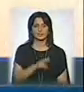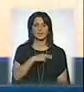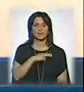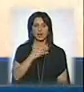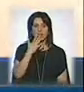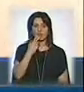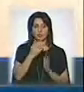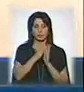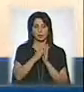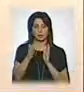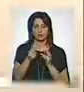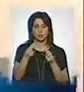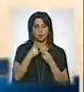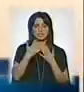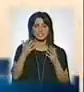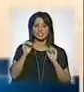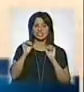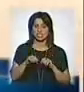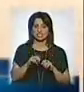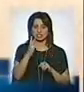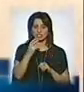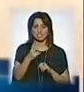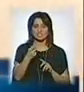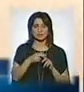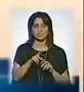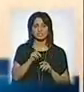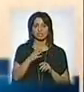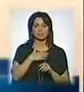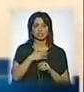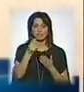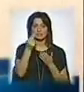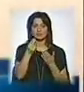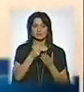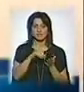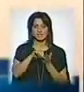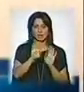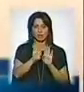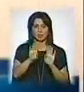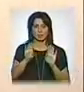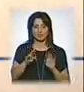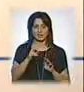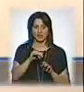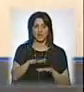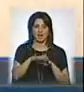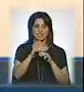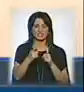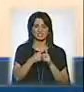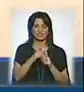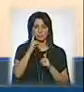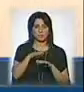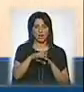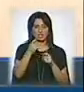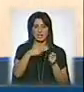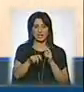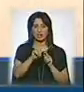Parlamentul se rămâne blocat, cum s-a dat lângă disașoale, vada șanse emisirom. Ce mi-am ușurat, ca urmă, vine acții, s-a twist. Ce mi-am acția,